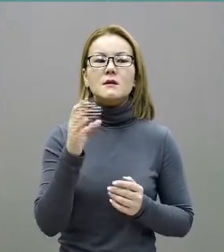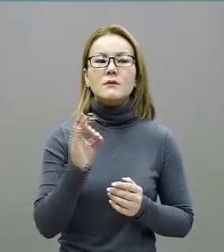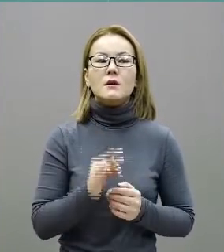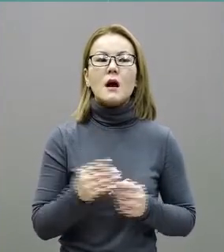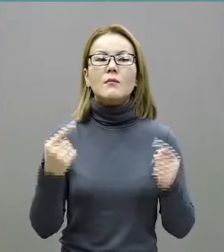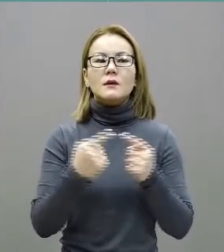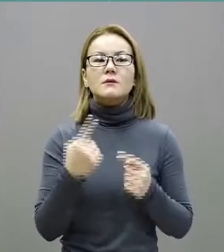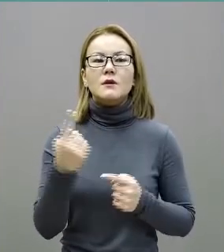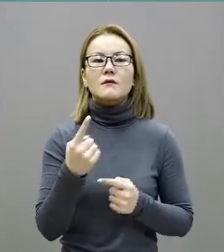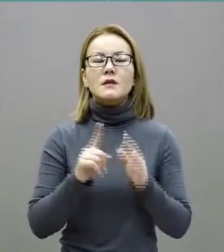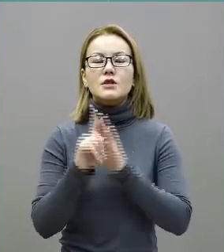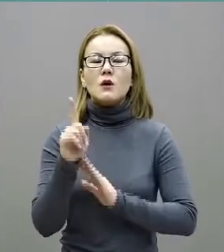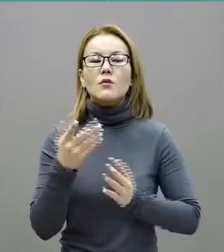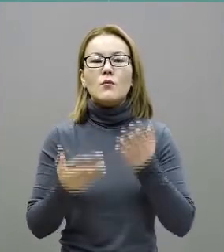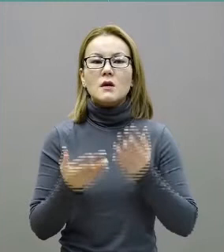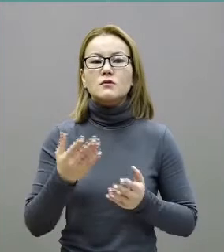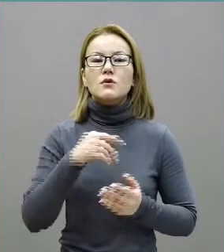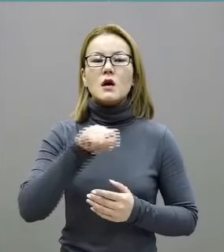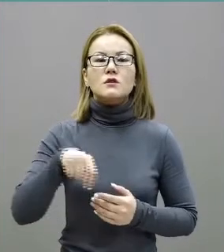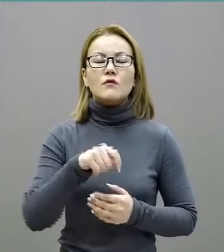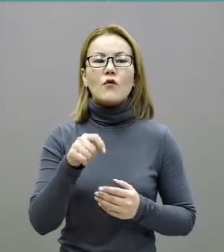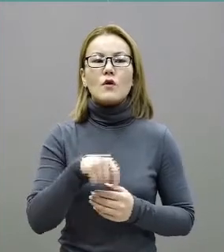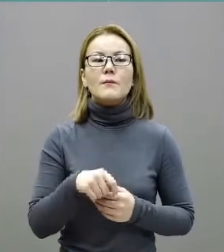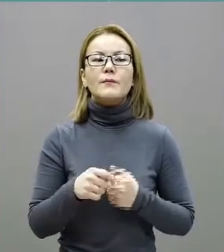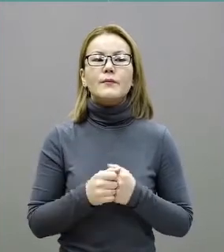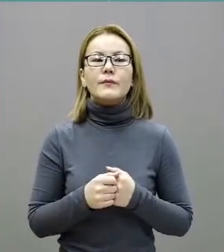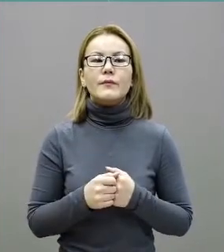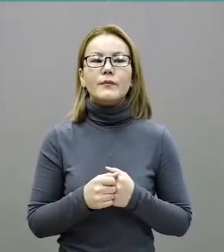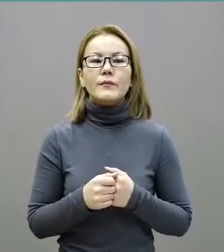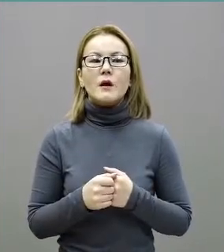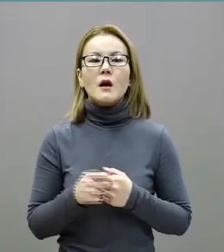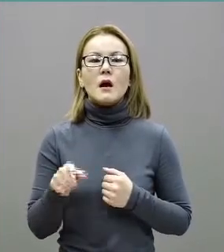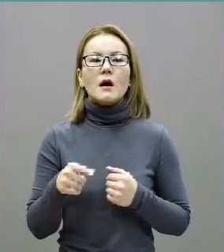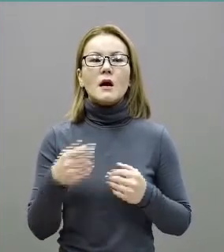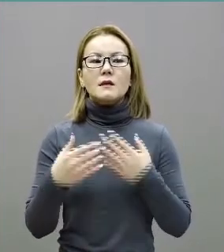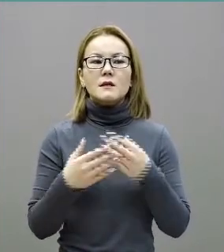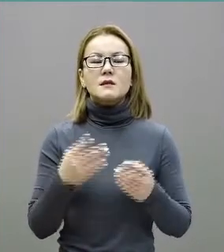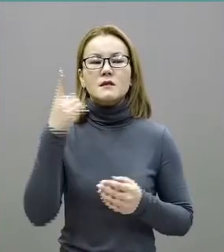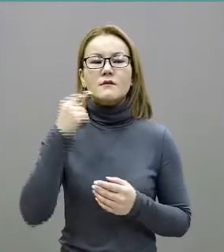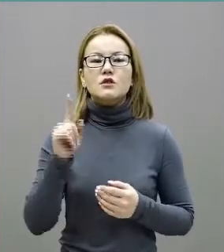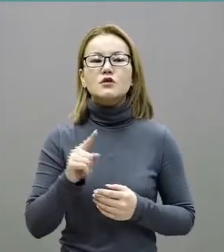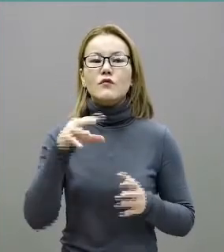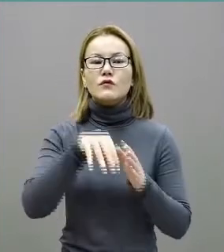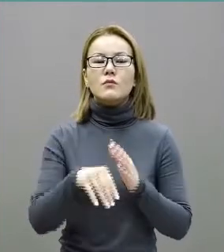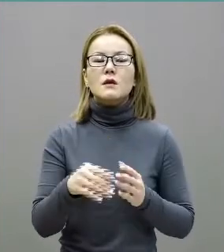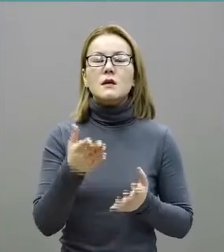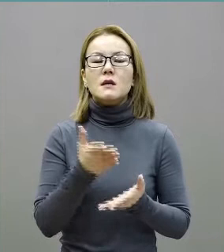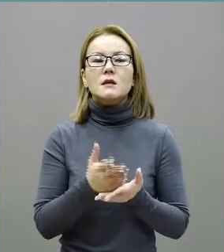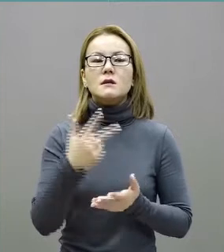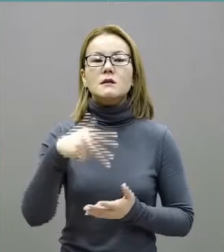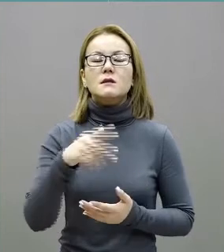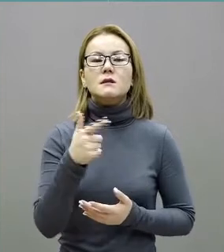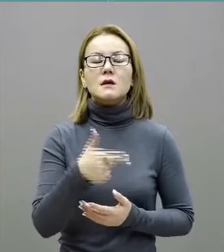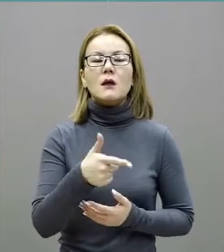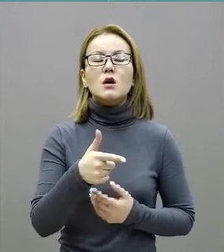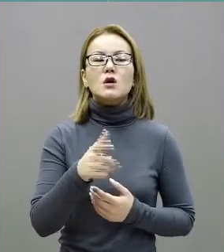нем содержалось 30 грамм соли решение пусть x грамм первоначальная масса раствора мы с вами понимаем что масса